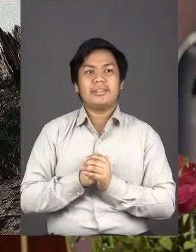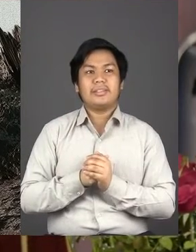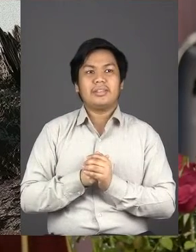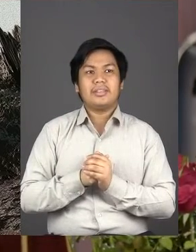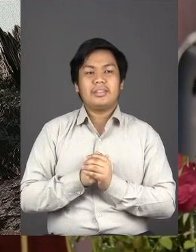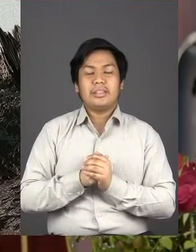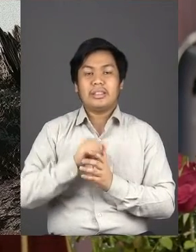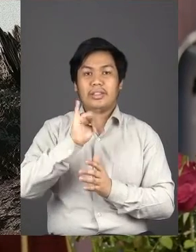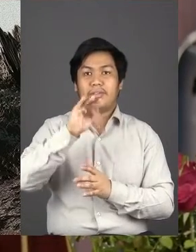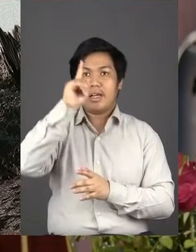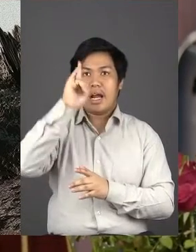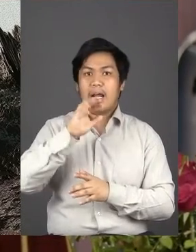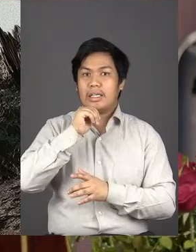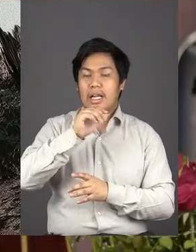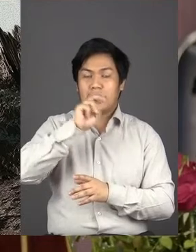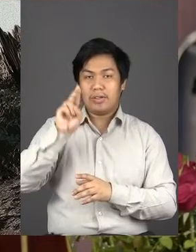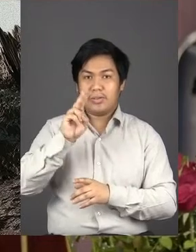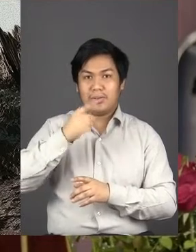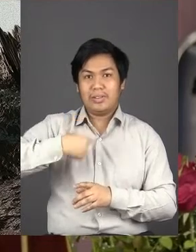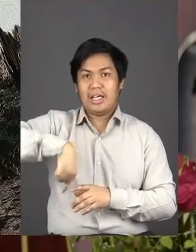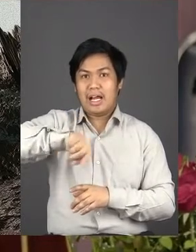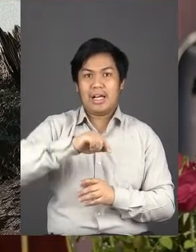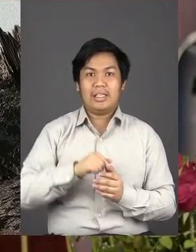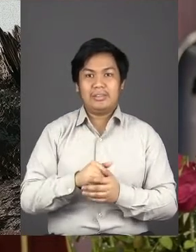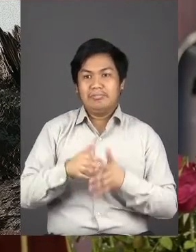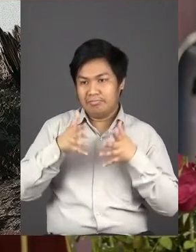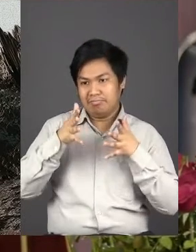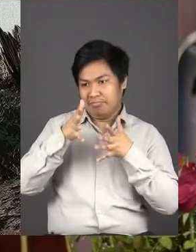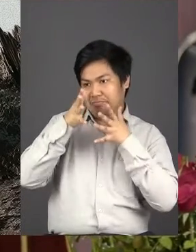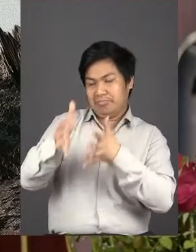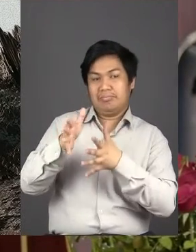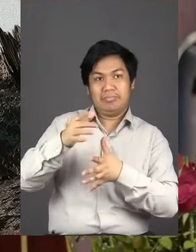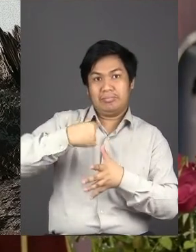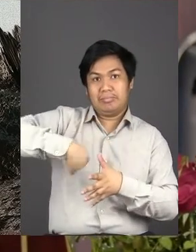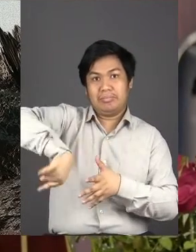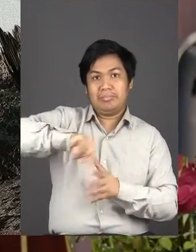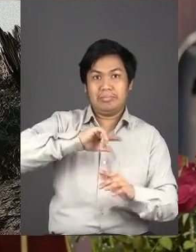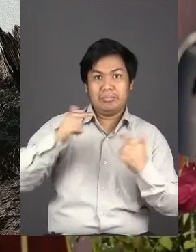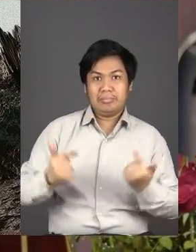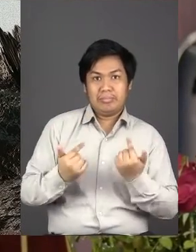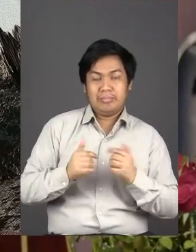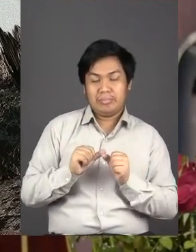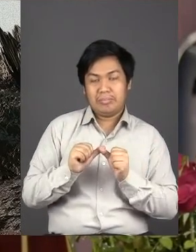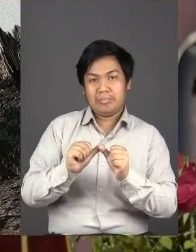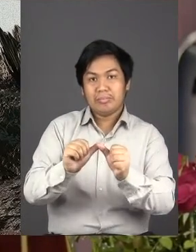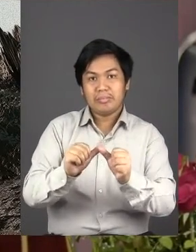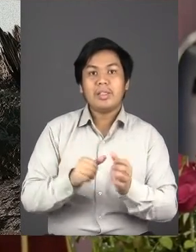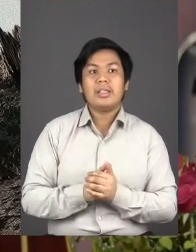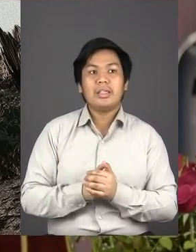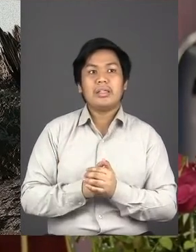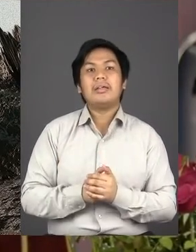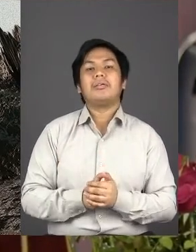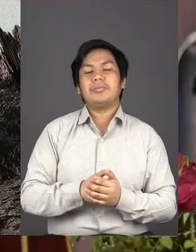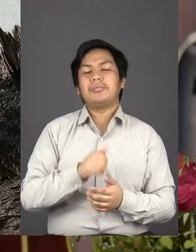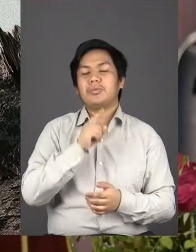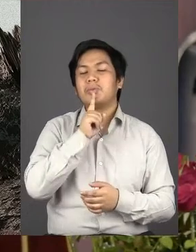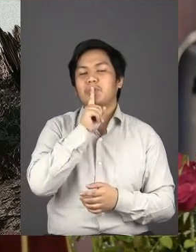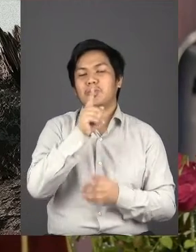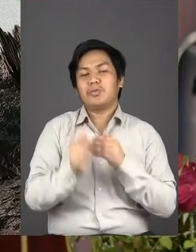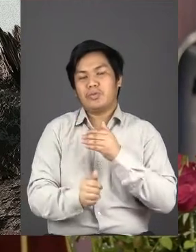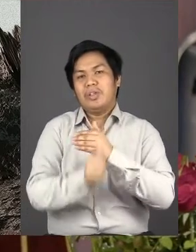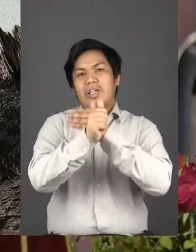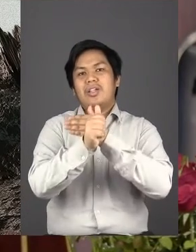tayo gagamitin ng Diyos, kung hindi po siya kikilos at hahayaan na lang niya ang makasalanan sa dilim, tiyak na kapahamakan ang